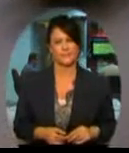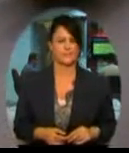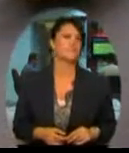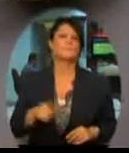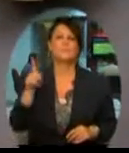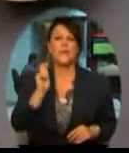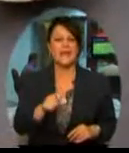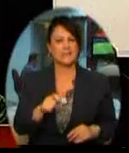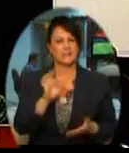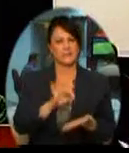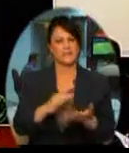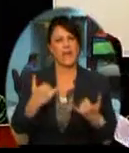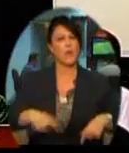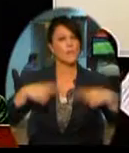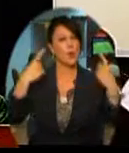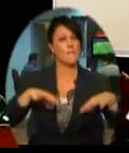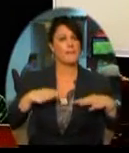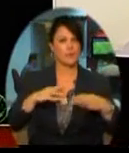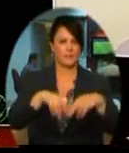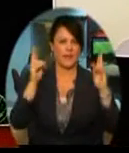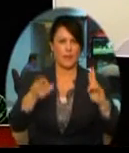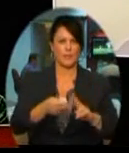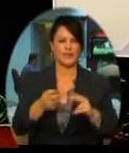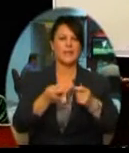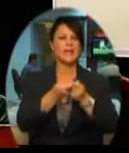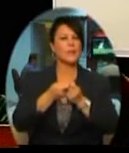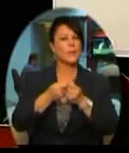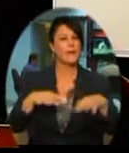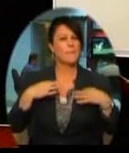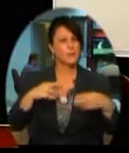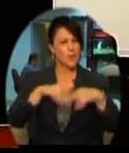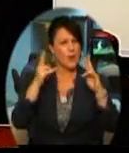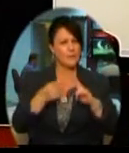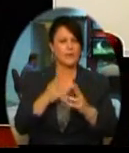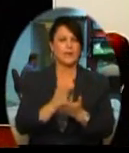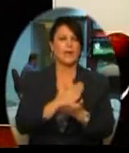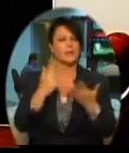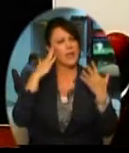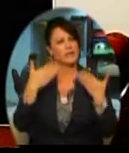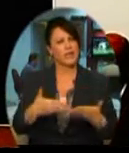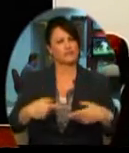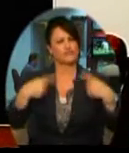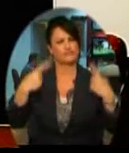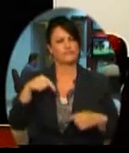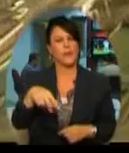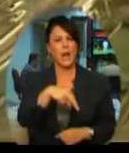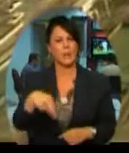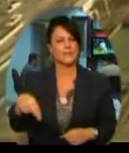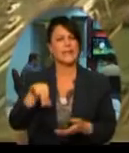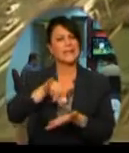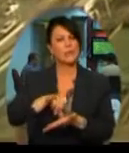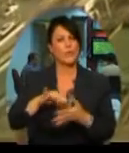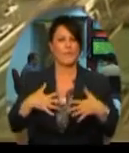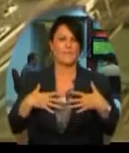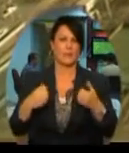הכנסת ציינה היום את יום הבריאות הבינלאומי. ארגון הבריאות העולמי החליט להקדיש השנה את היום הזה לנושא איור ובריאות,